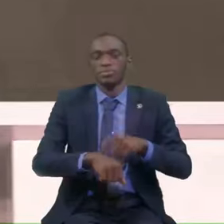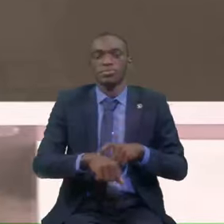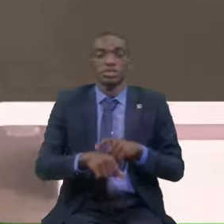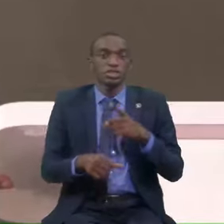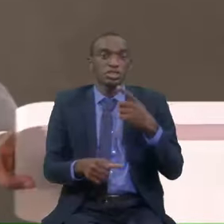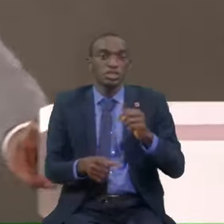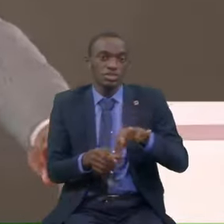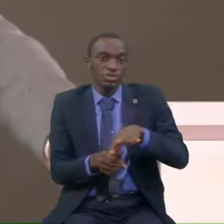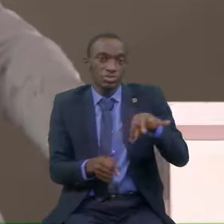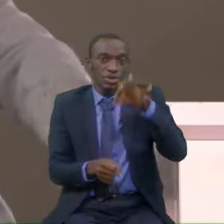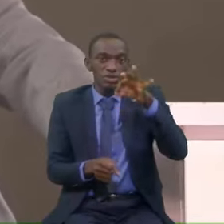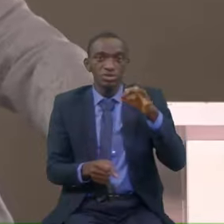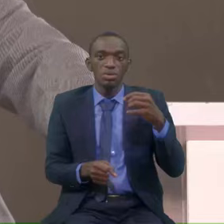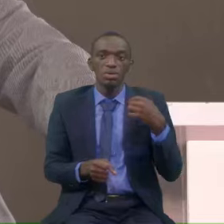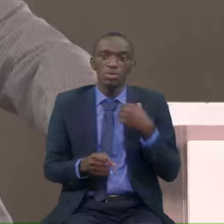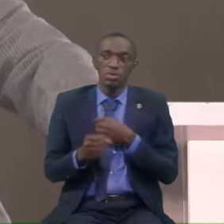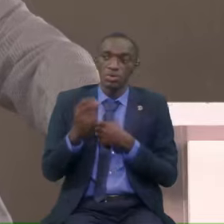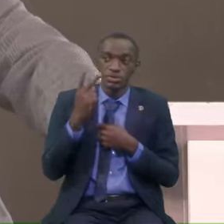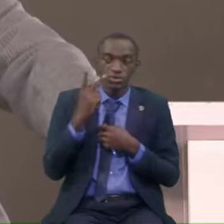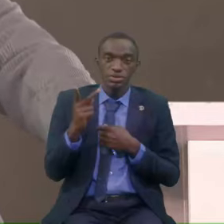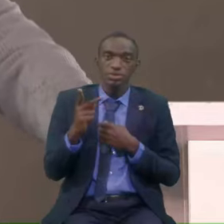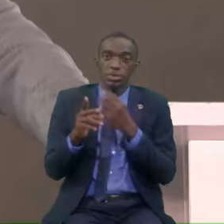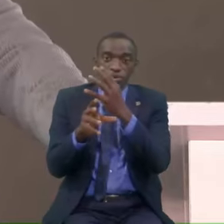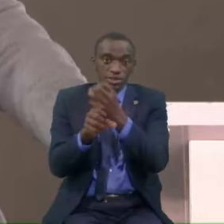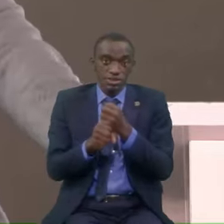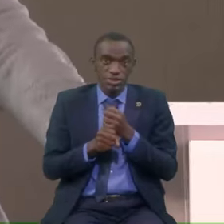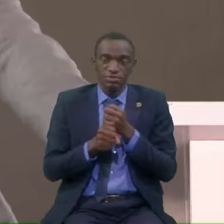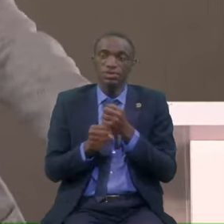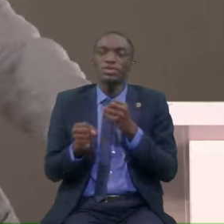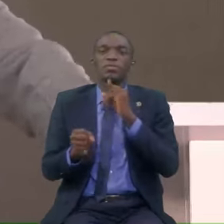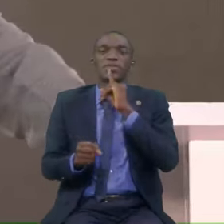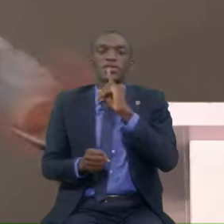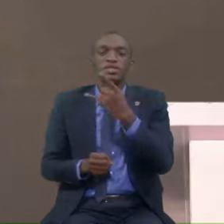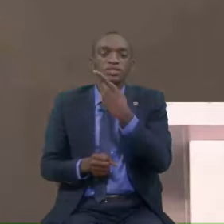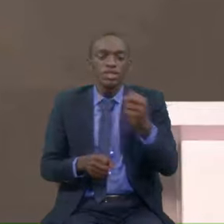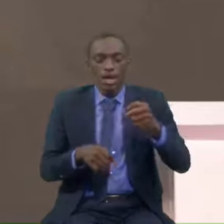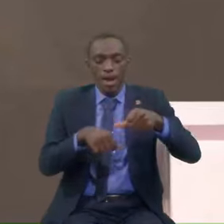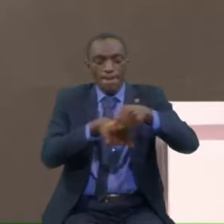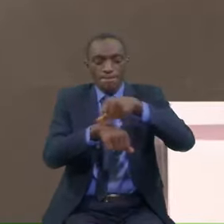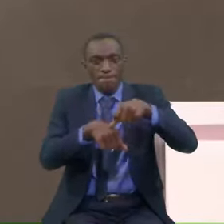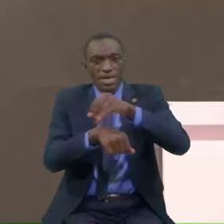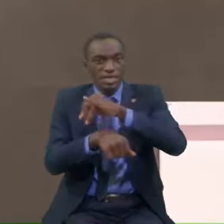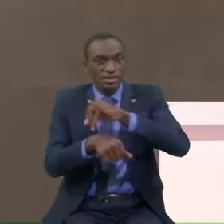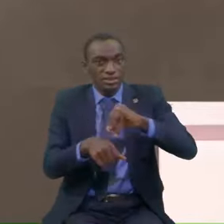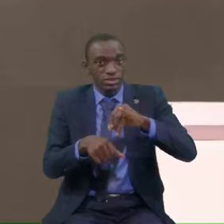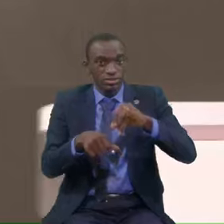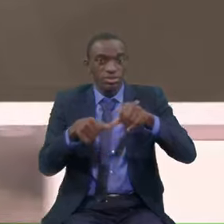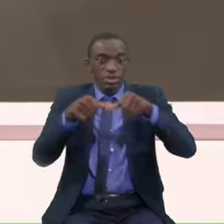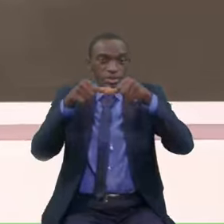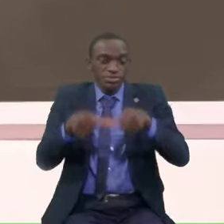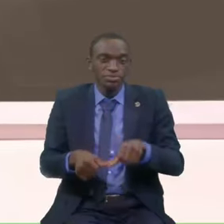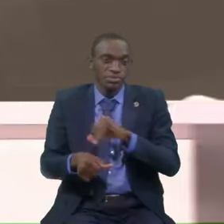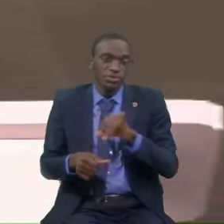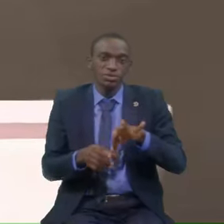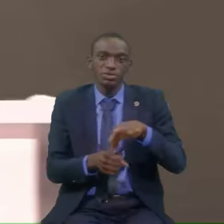L'esprit que nous cherchons est l'esprit qui demeure l'onction. B, l'esprit